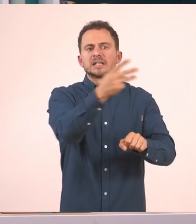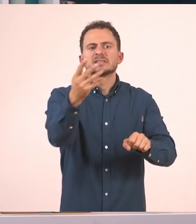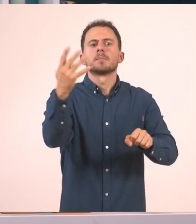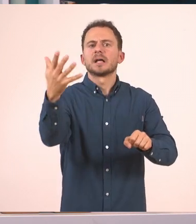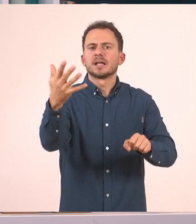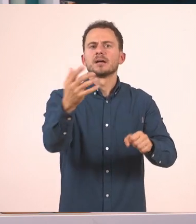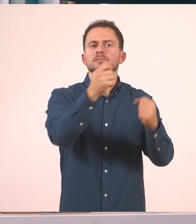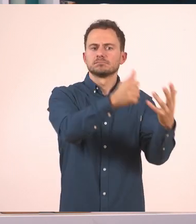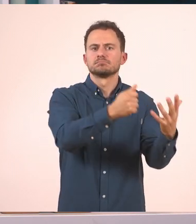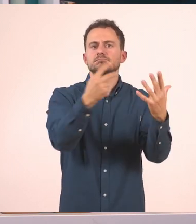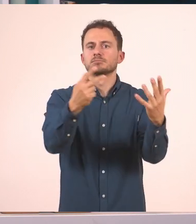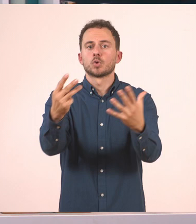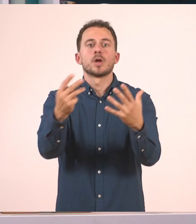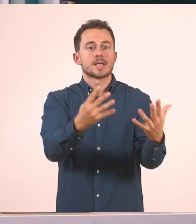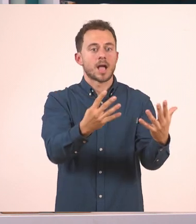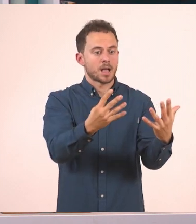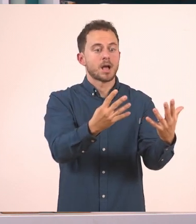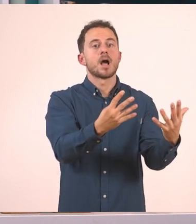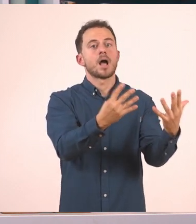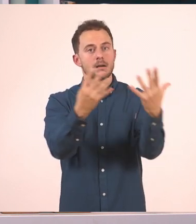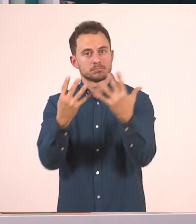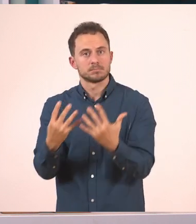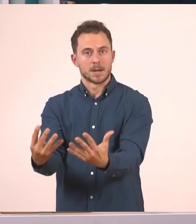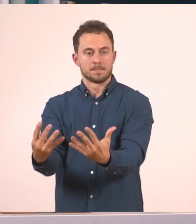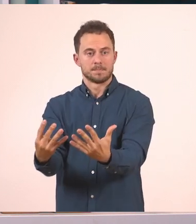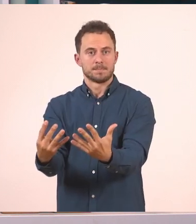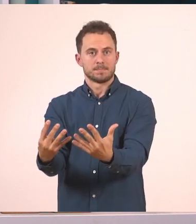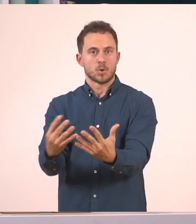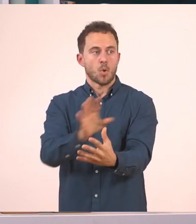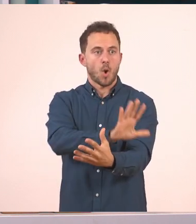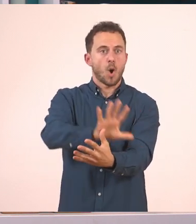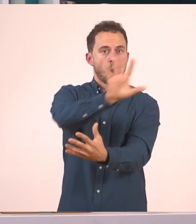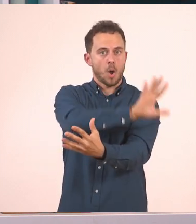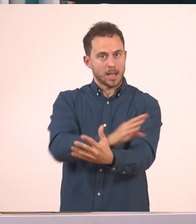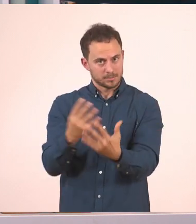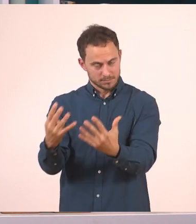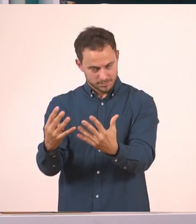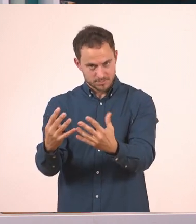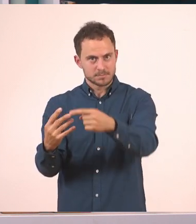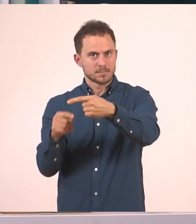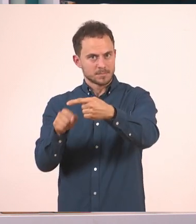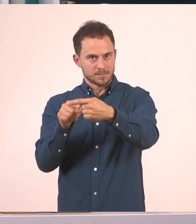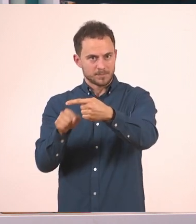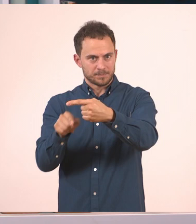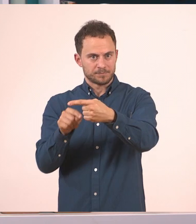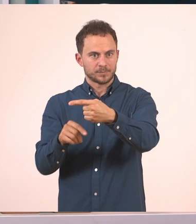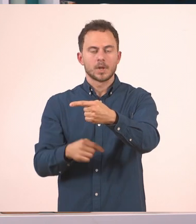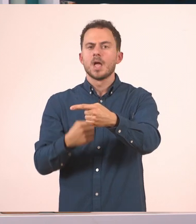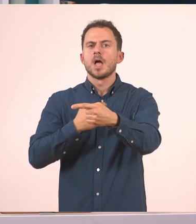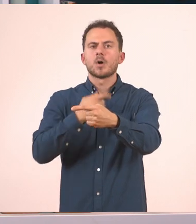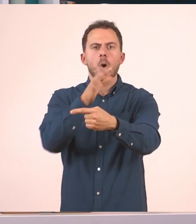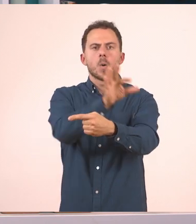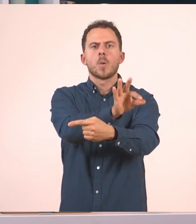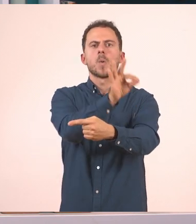8, 9. 9 κυκλάκια έχει η ποσότητά μας. 9 ο παρανομαστής. Πόσα επιλέξαμε εμείς να